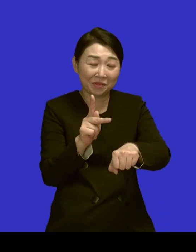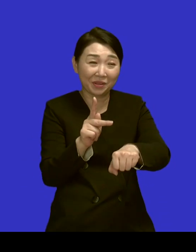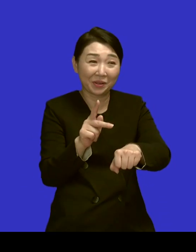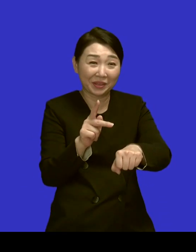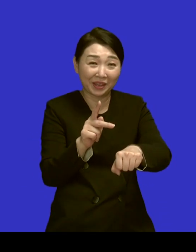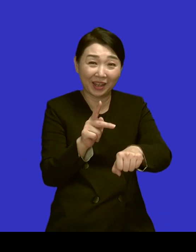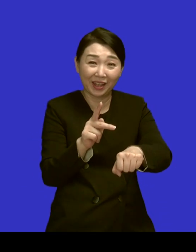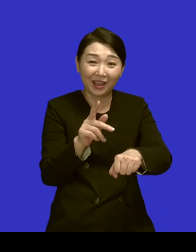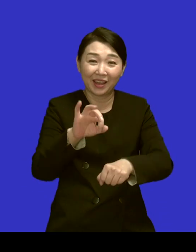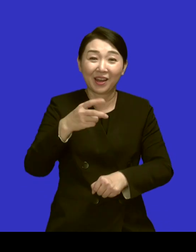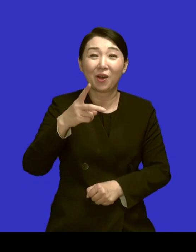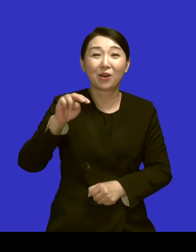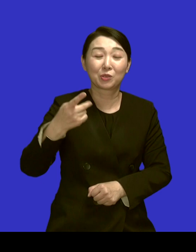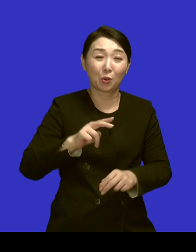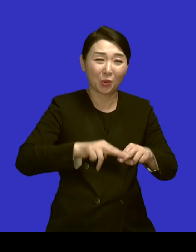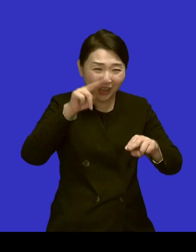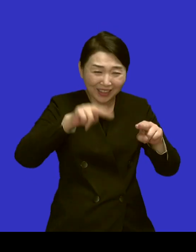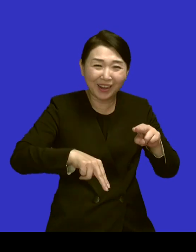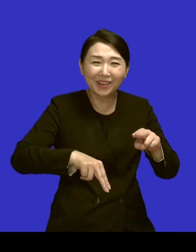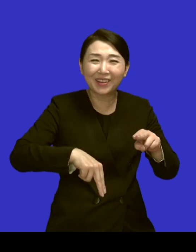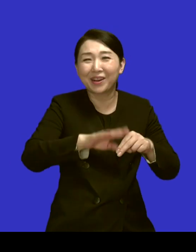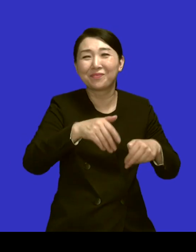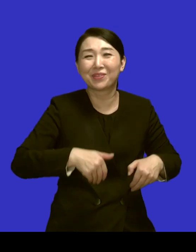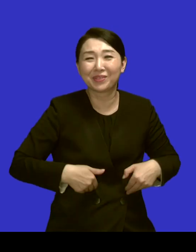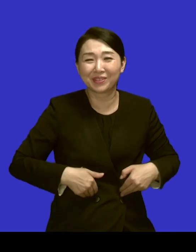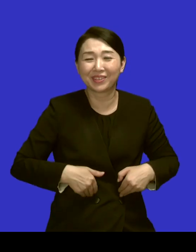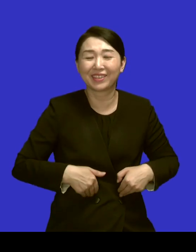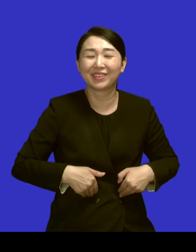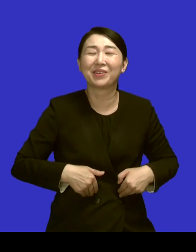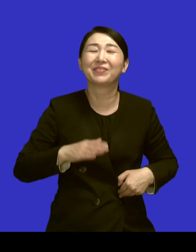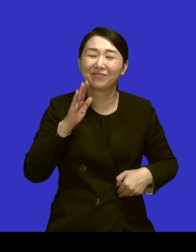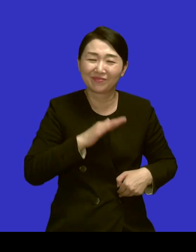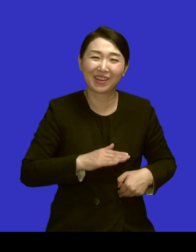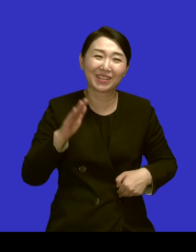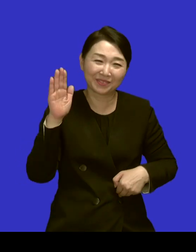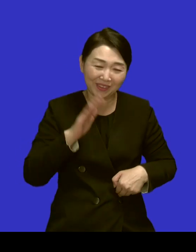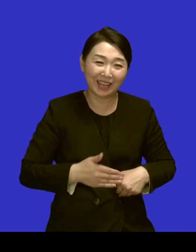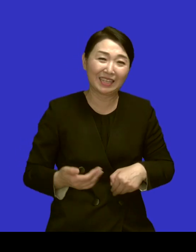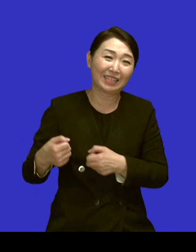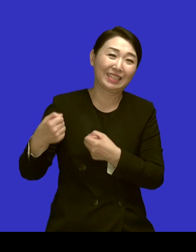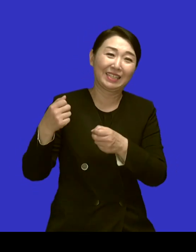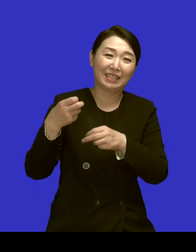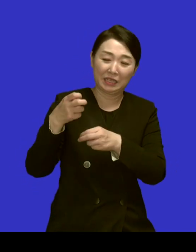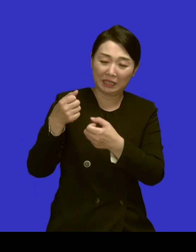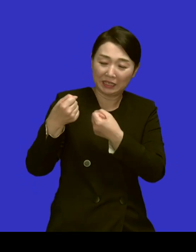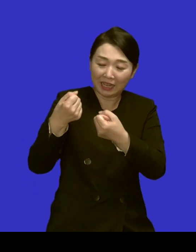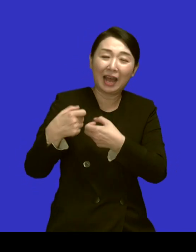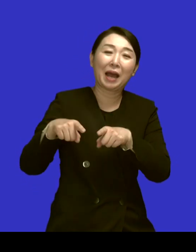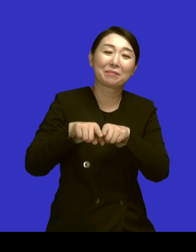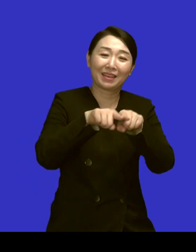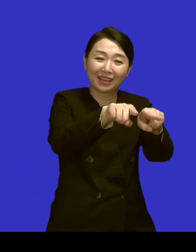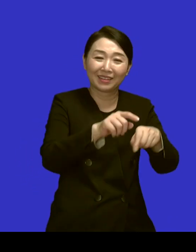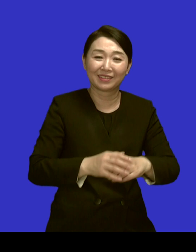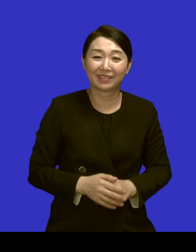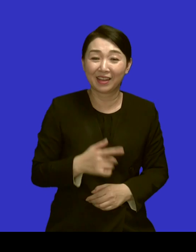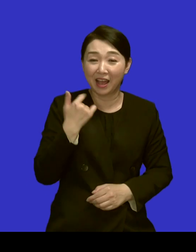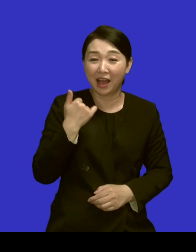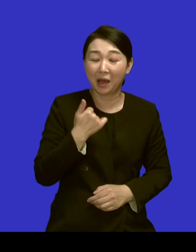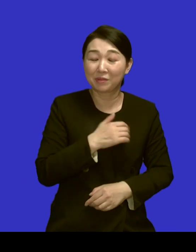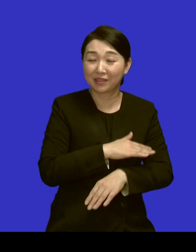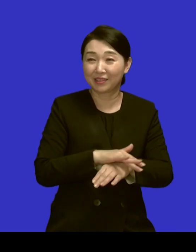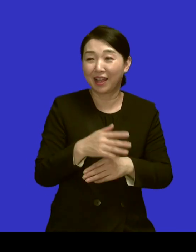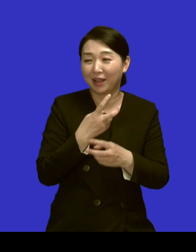차를 끌고 와버렸어요. 그래갖고 가면서도 아버지 제발 자요 좀